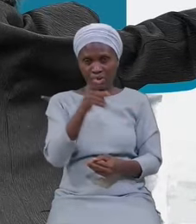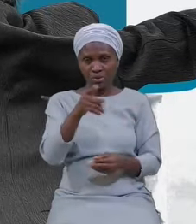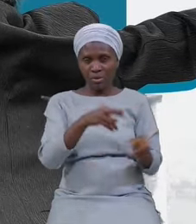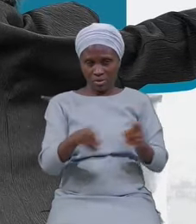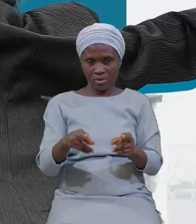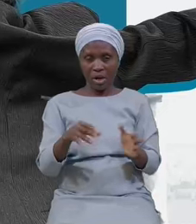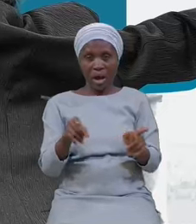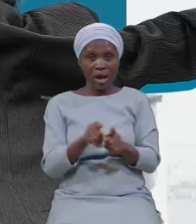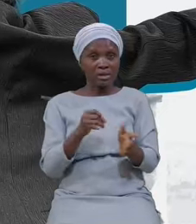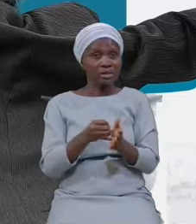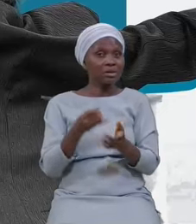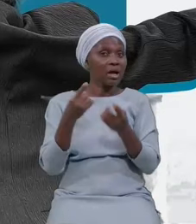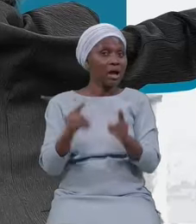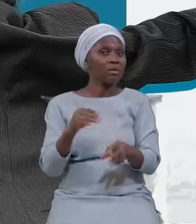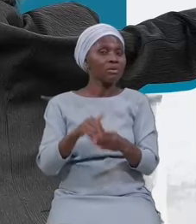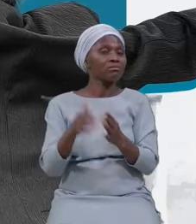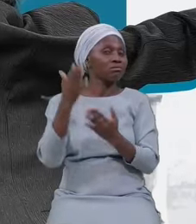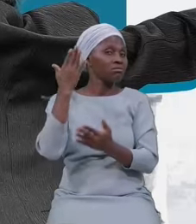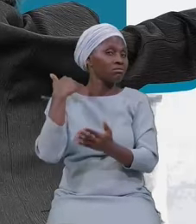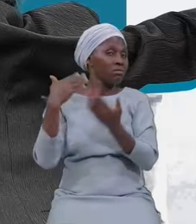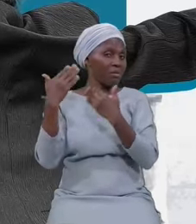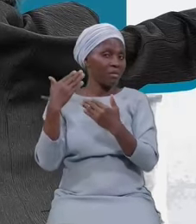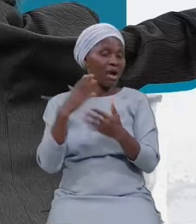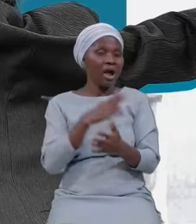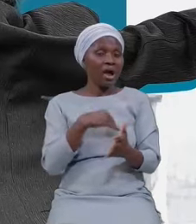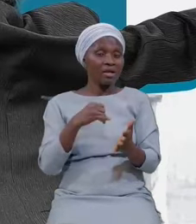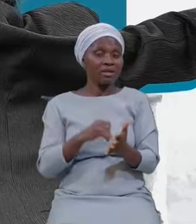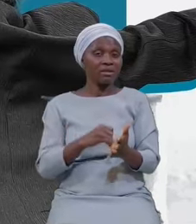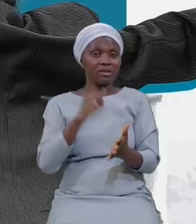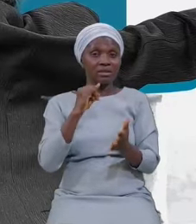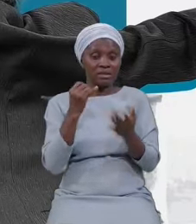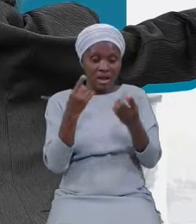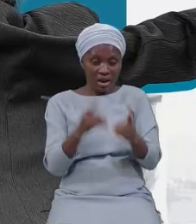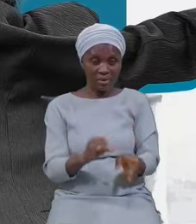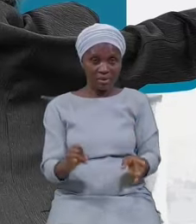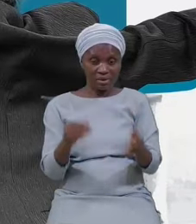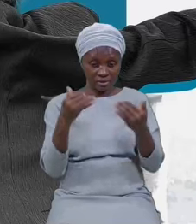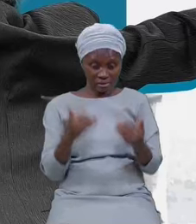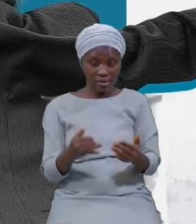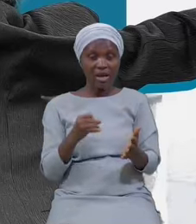prière parce que le Seigneur fera quelque chose.